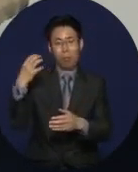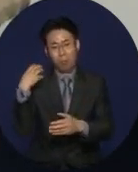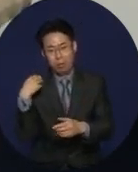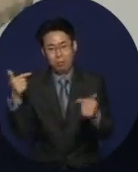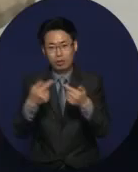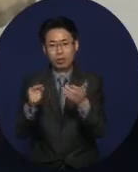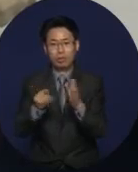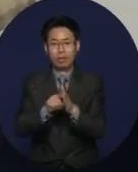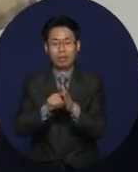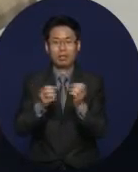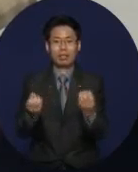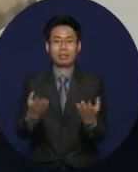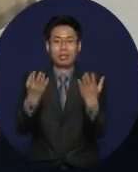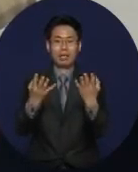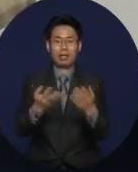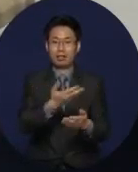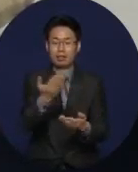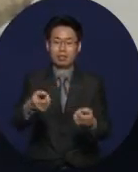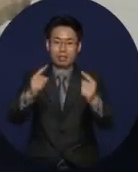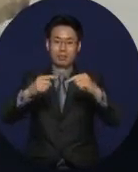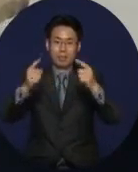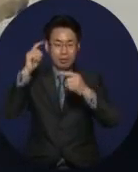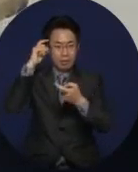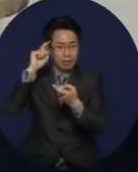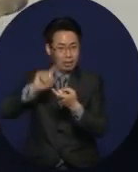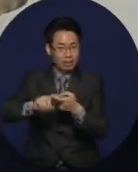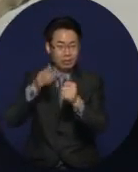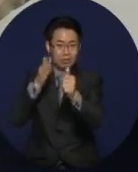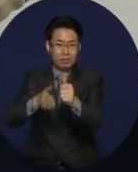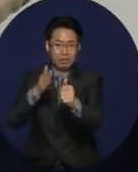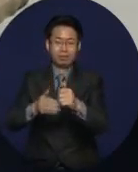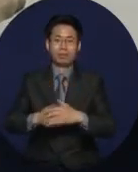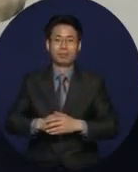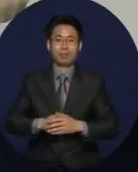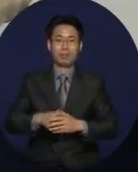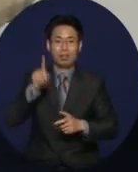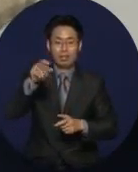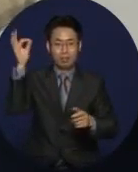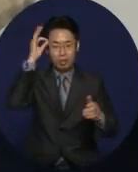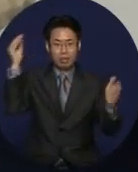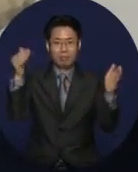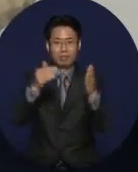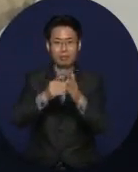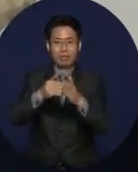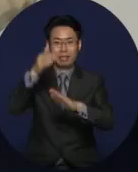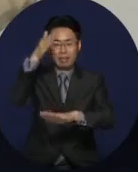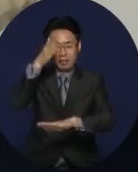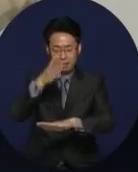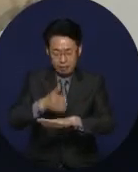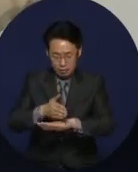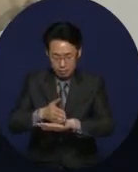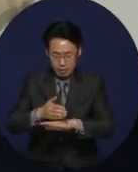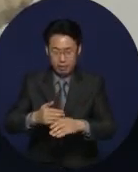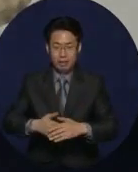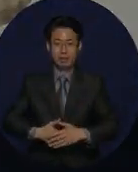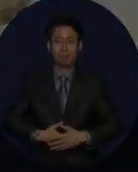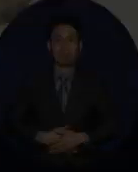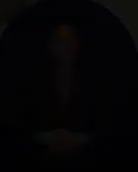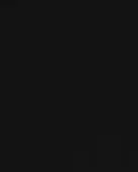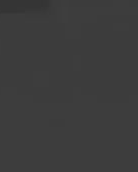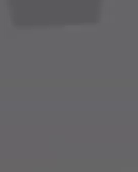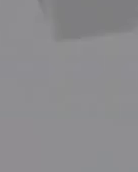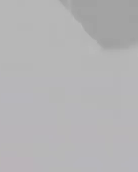줄이기 위한 뜻깊은 행사에 많은 참여와 관심 부탁드립니다. 이번 주 클릭펑 여기서 마칩니다. 함께해 주신 여러분 고맙습니다.